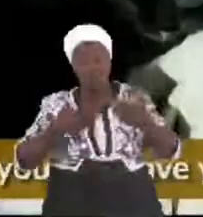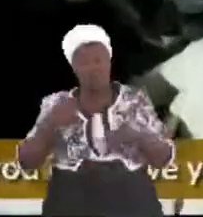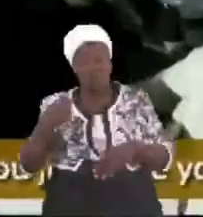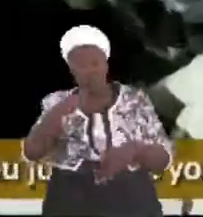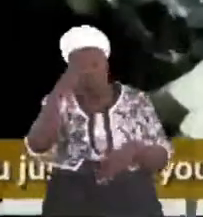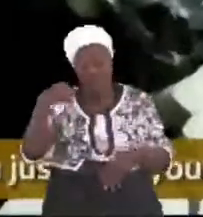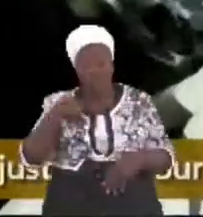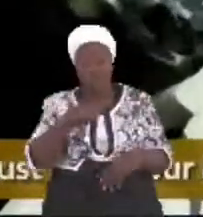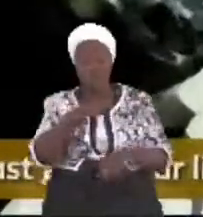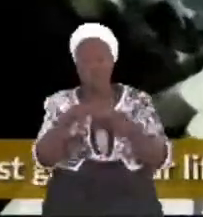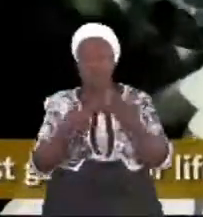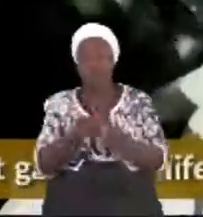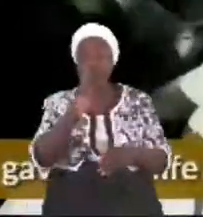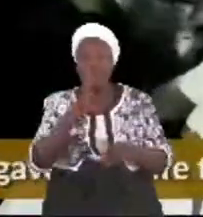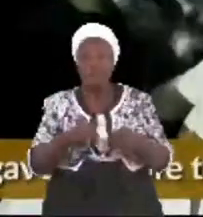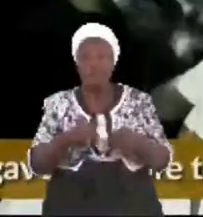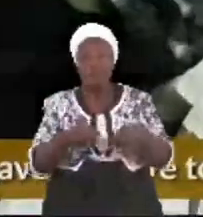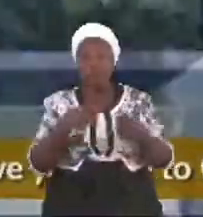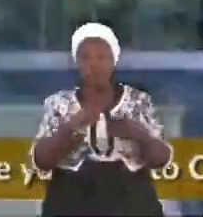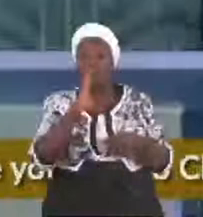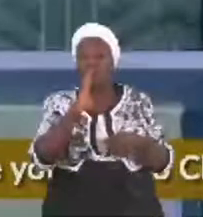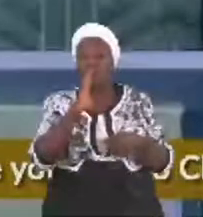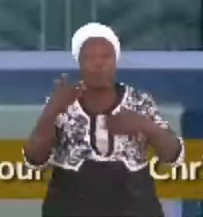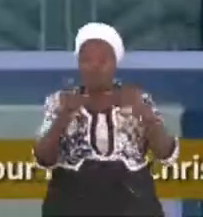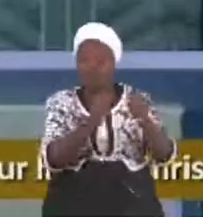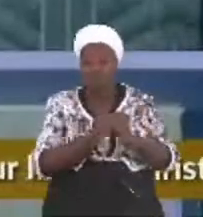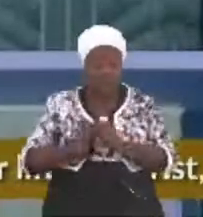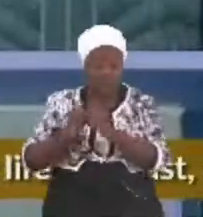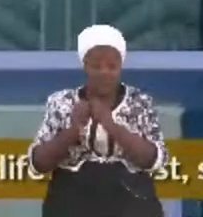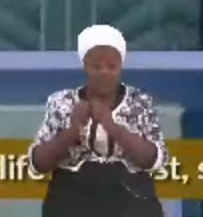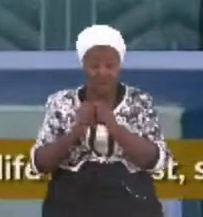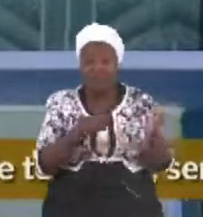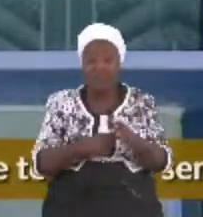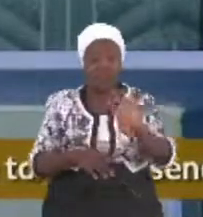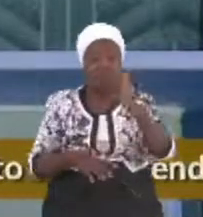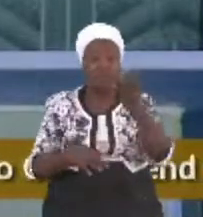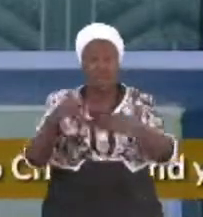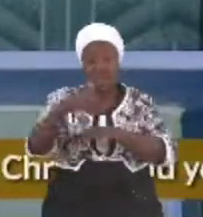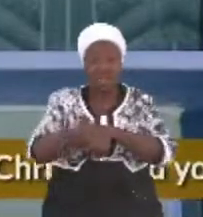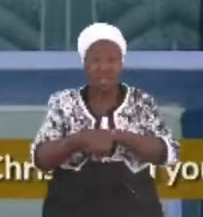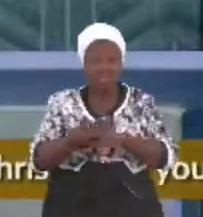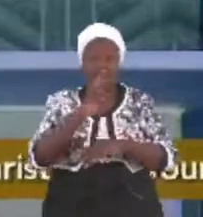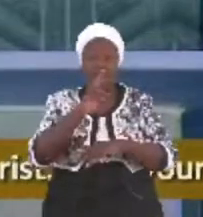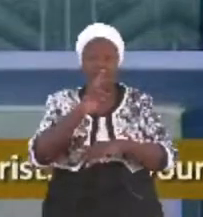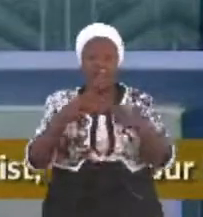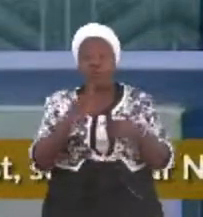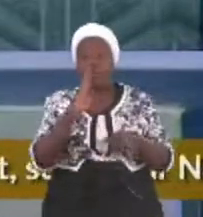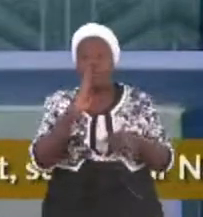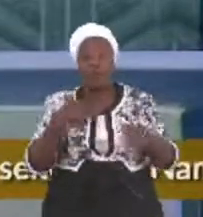réjouir. Cette quatrième nuit, nous allons nous réjouir. Le serviteur de Dieu a